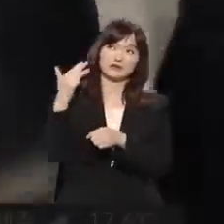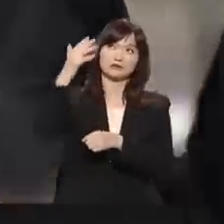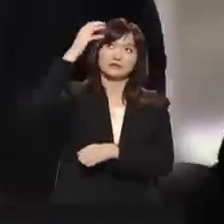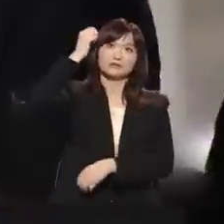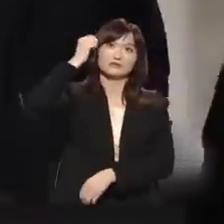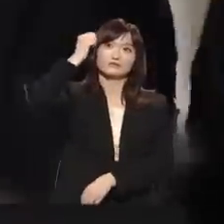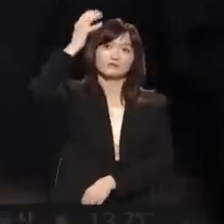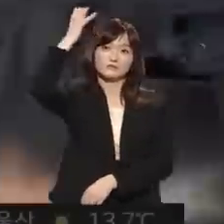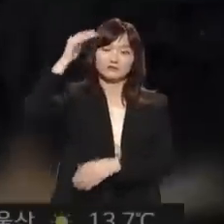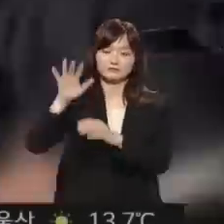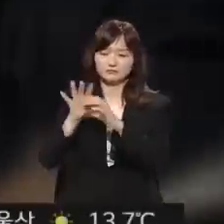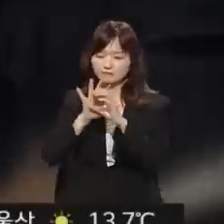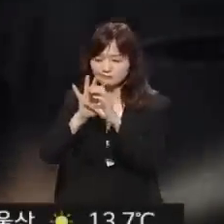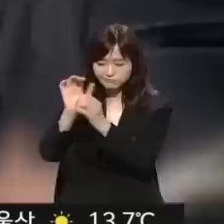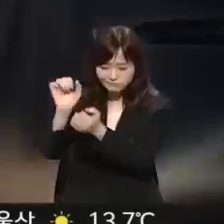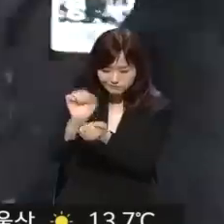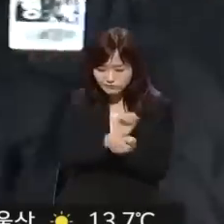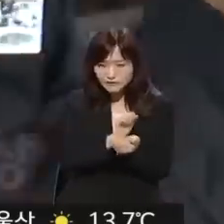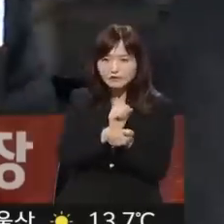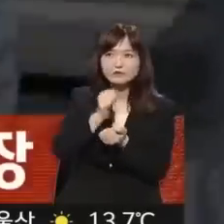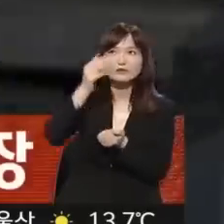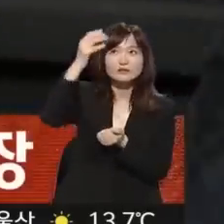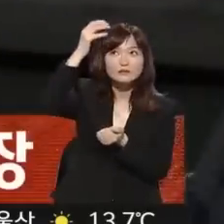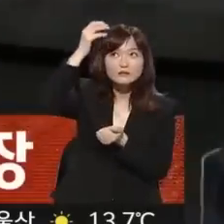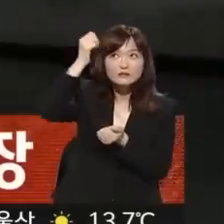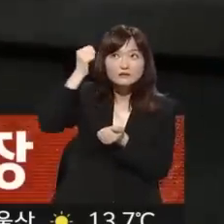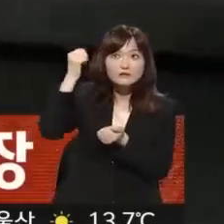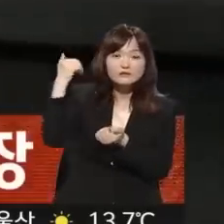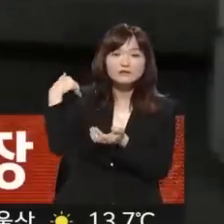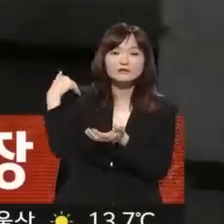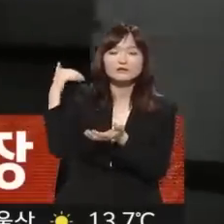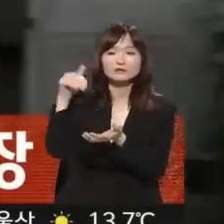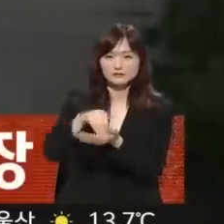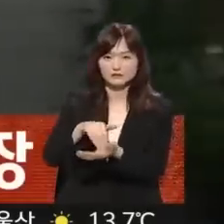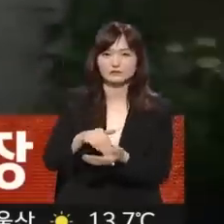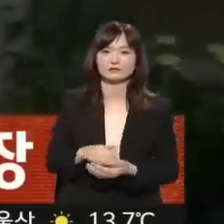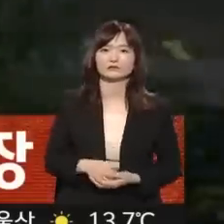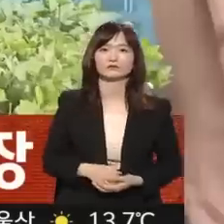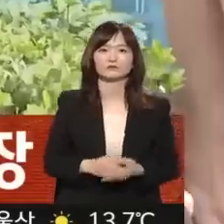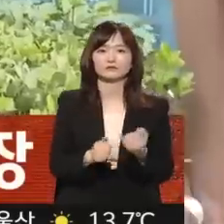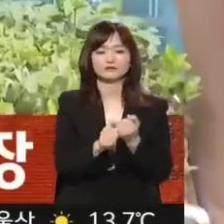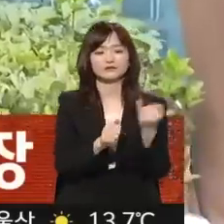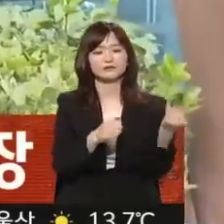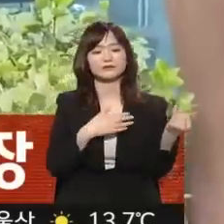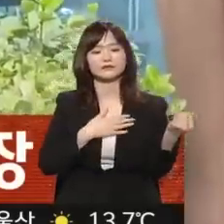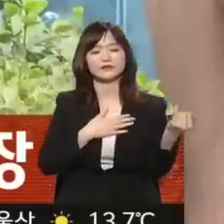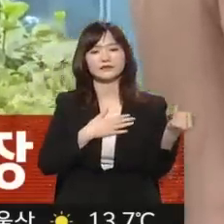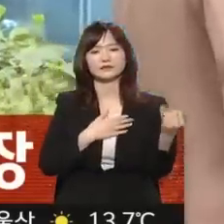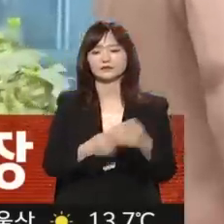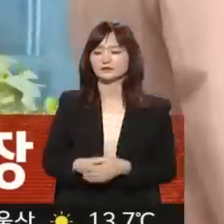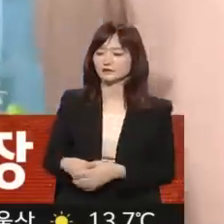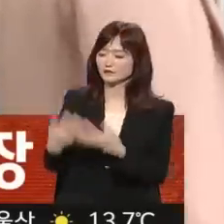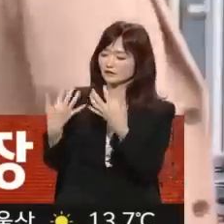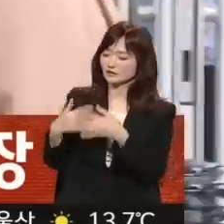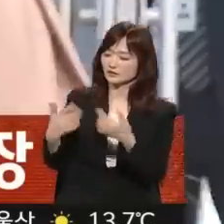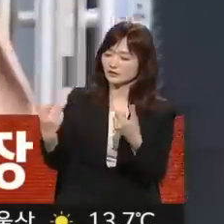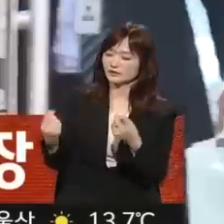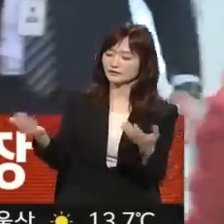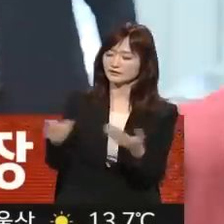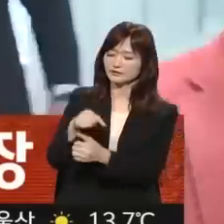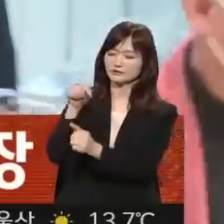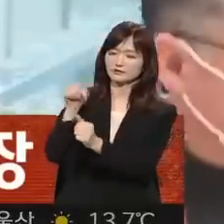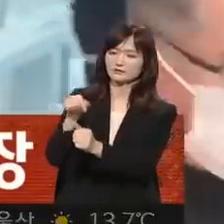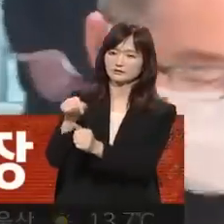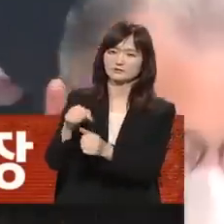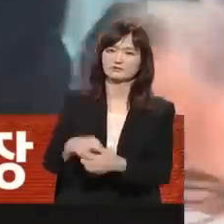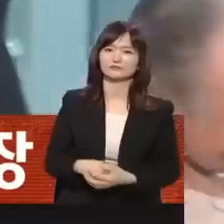기억을 잃었고 코로나가 걸려서 그 기억을 찾았다라고 이야기하면서 아내는 나에게 ATM 거치 일을 시켰다라고